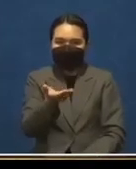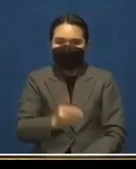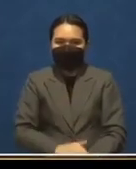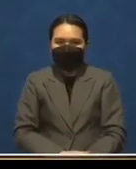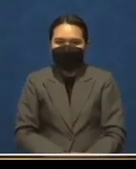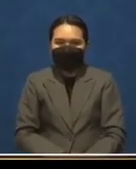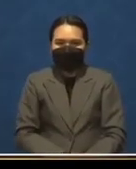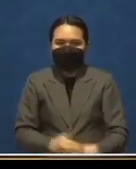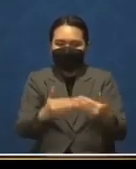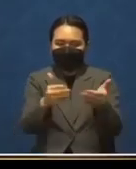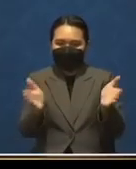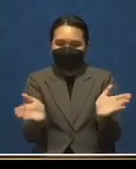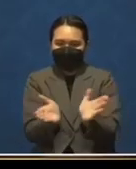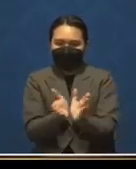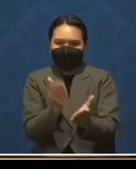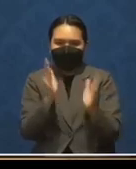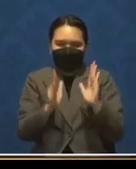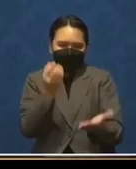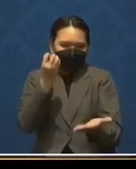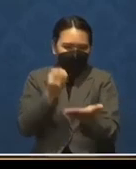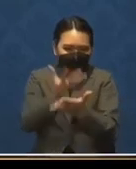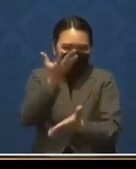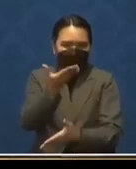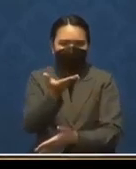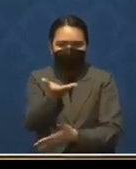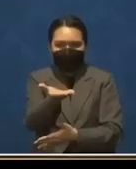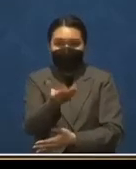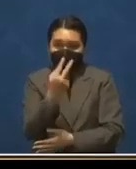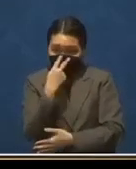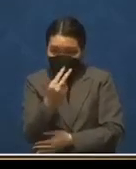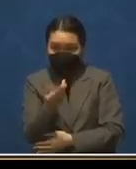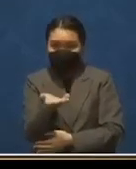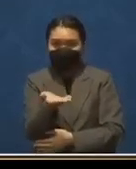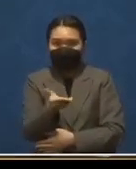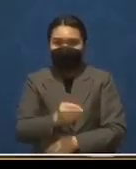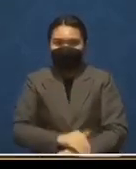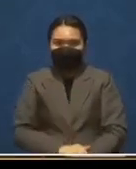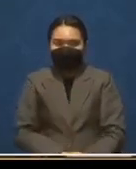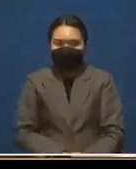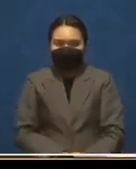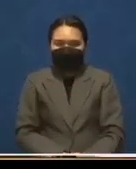ขาเรียกว่าเตาเศรษฐีท่านเคยเห็นไหมฮะเนี่ย